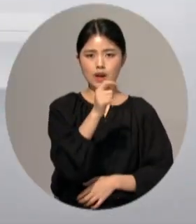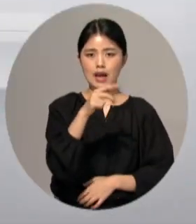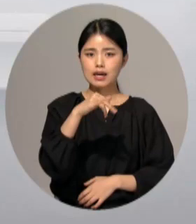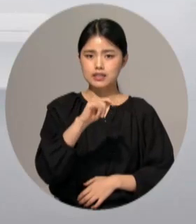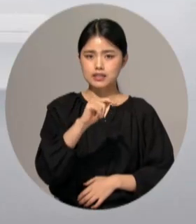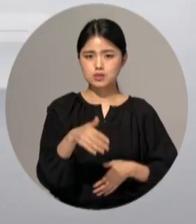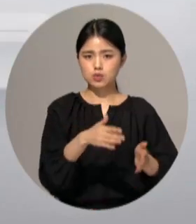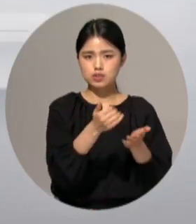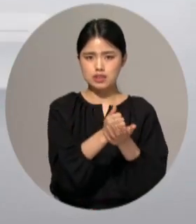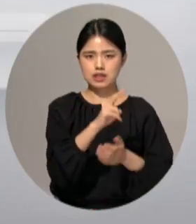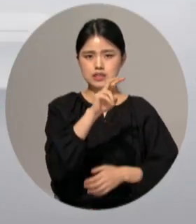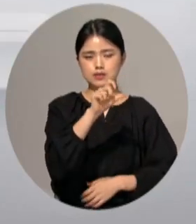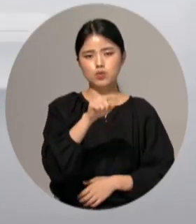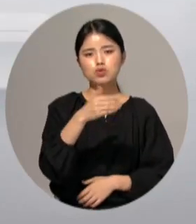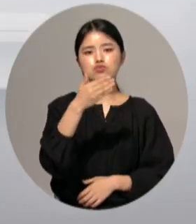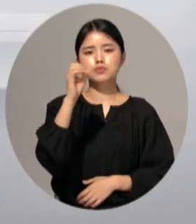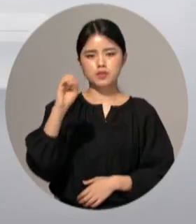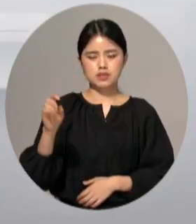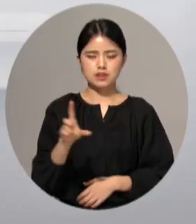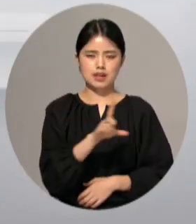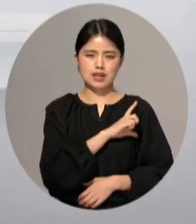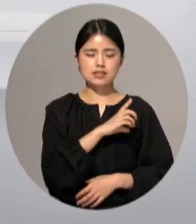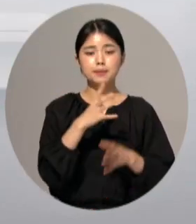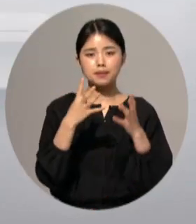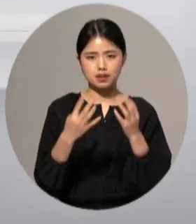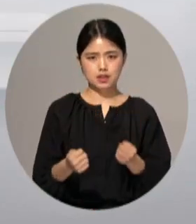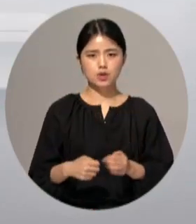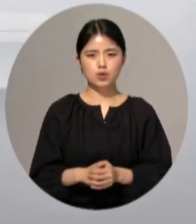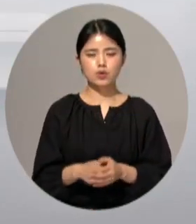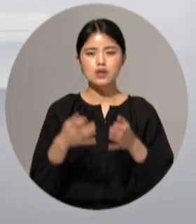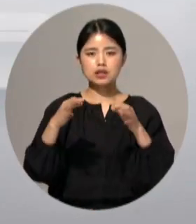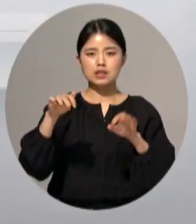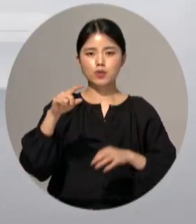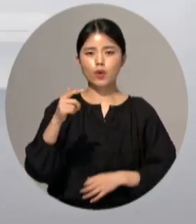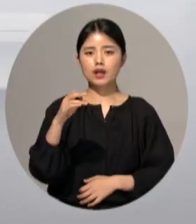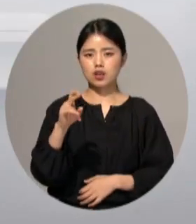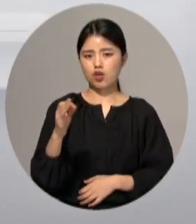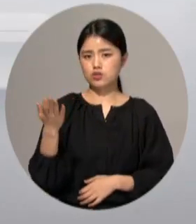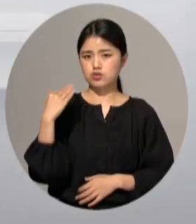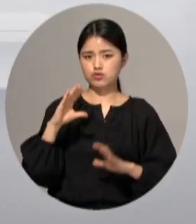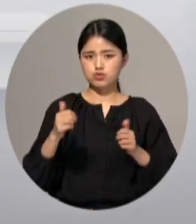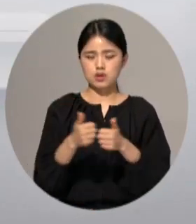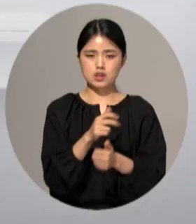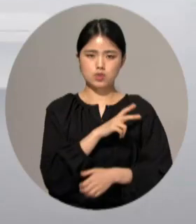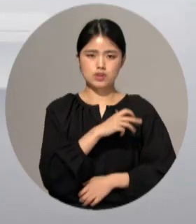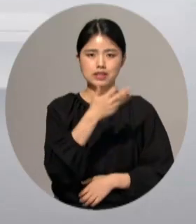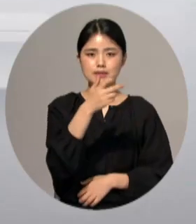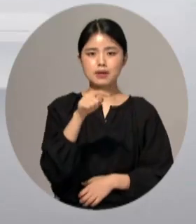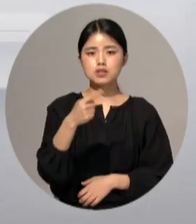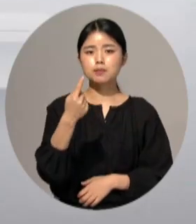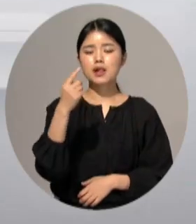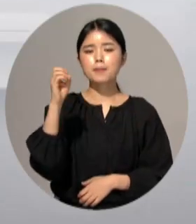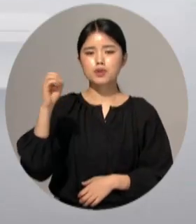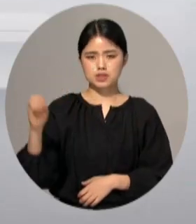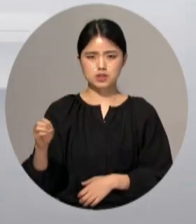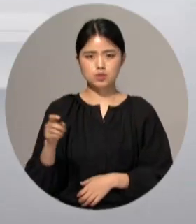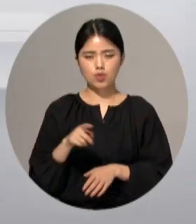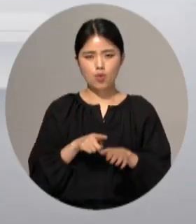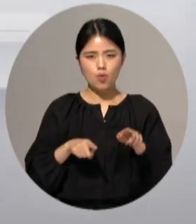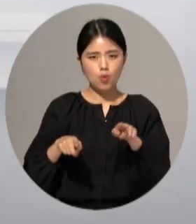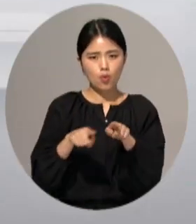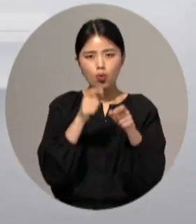사가 25.9% 로 가장 높았고 김관영 전 국회의원이 18.1% 로 뒤를